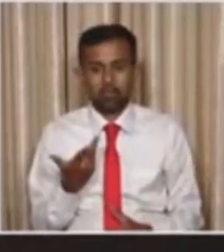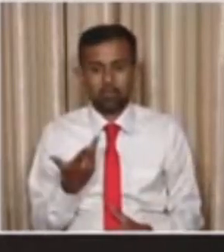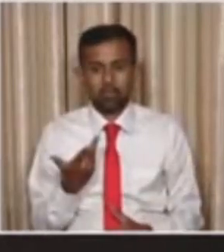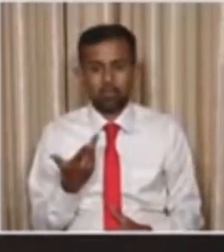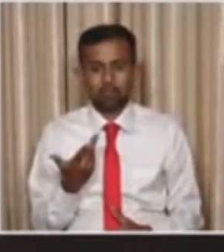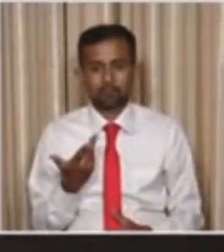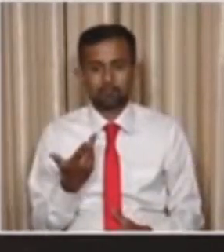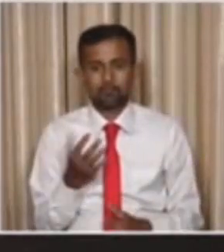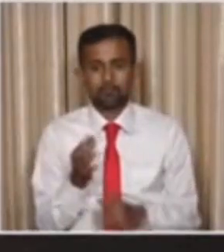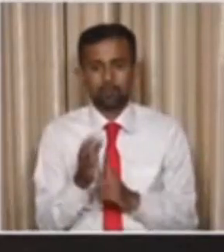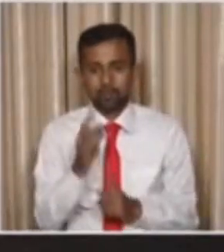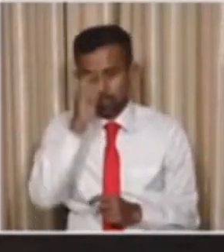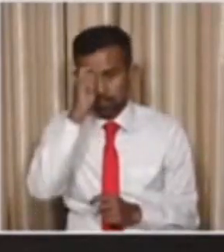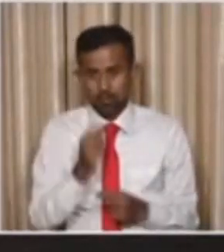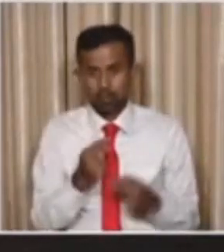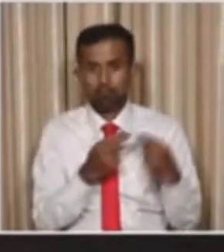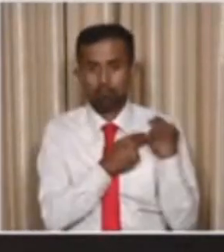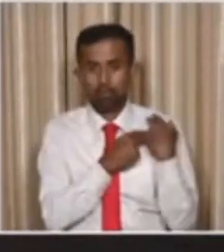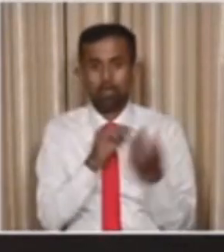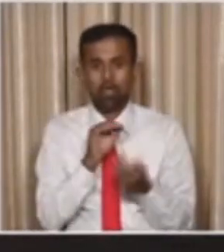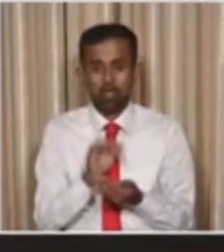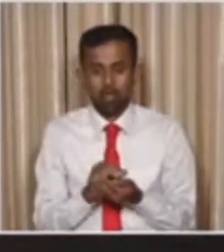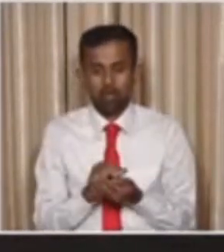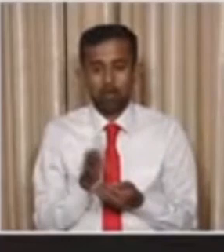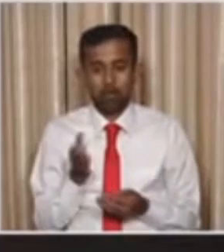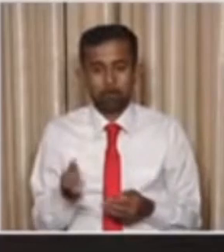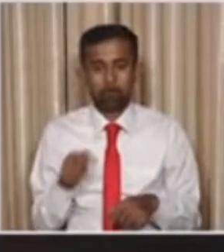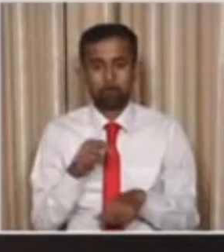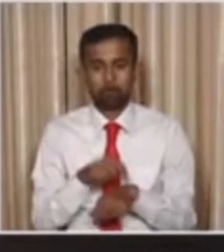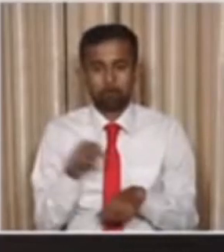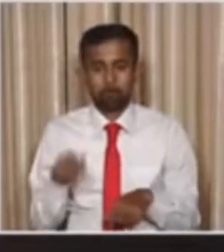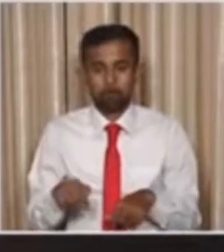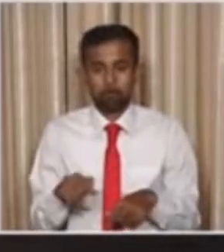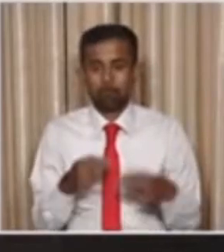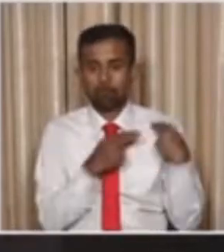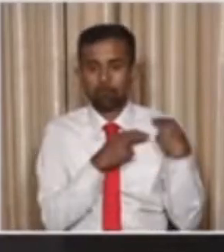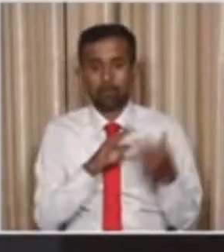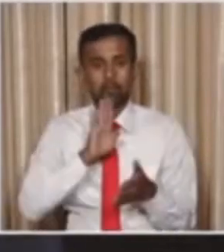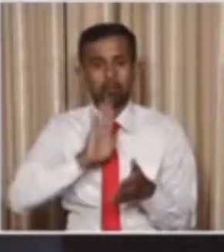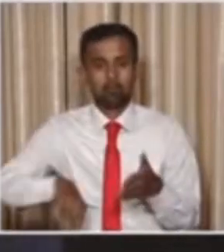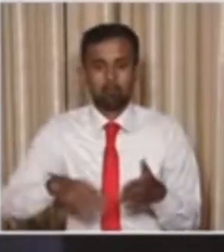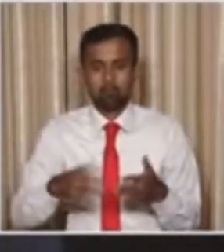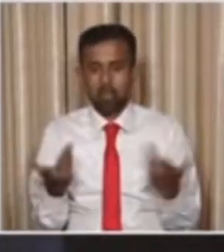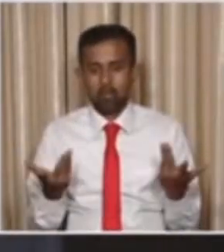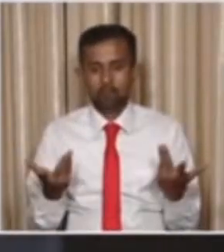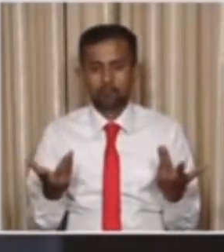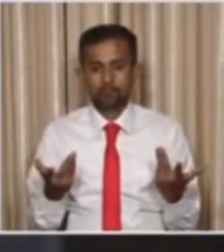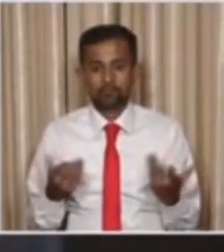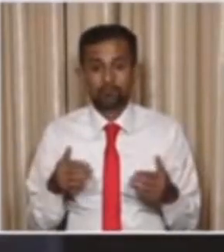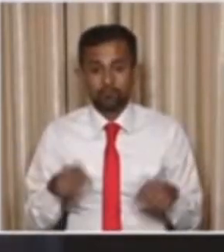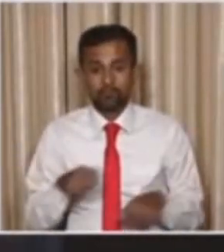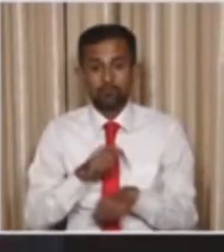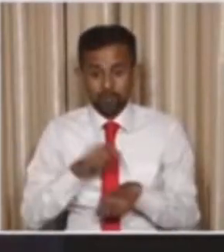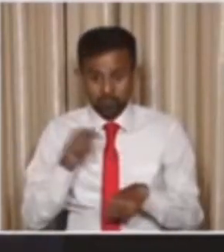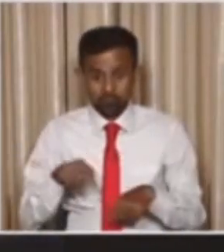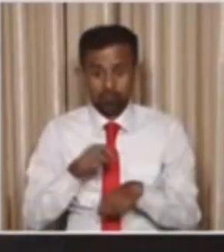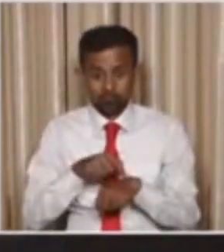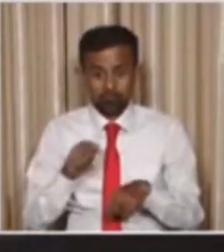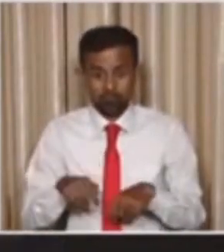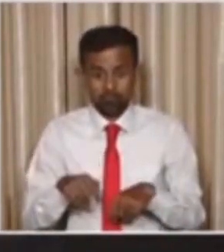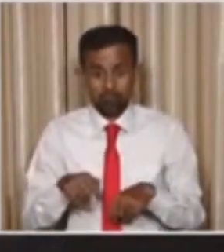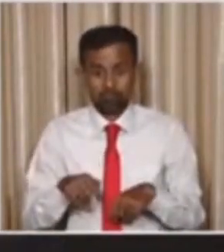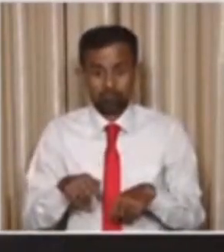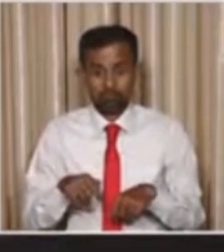අතිගරු ජනපත්තුමාට වගකීමක් තියෙනවා මේ වෙලාවේ ඒ වගකීම අත්හරින්න බෑ ඒ තමයි මේ මොහොත වෙනකොට